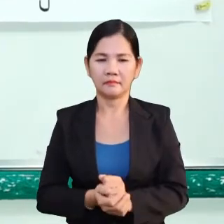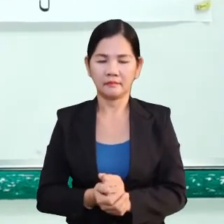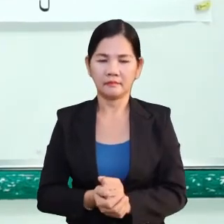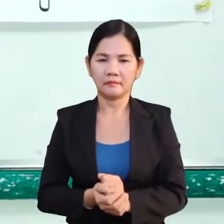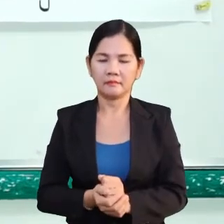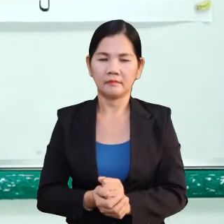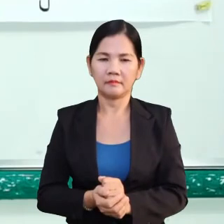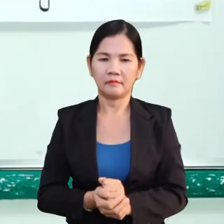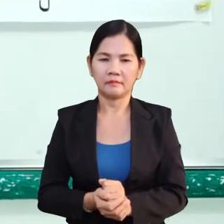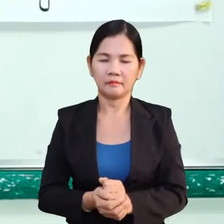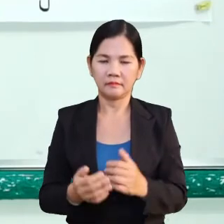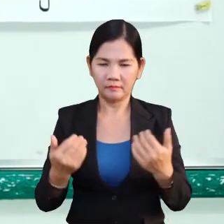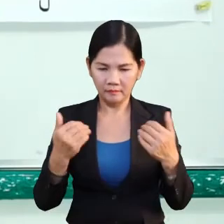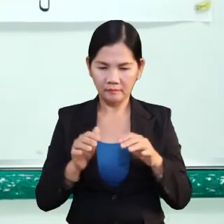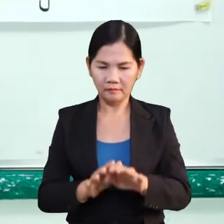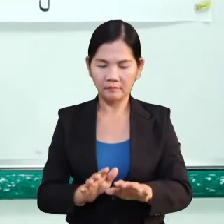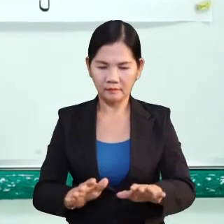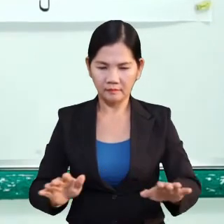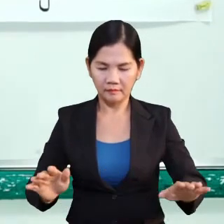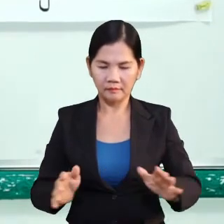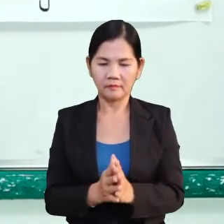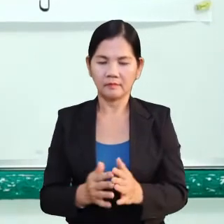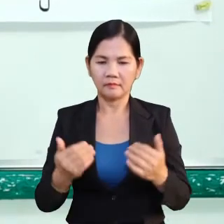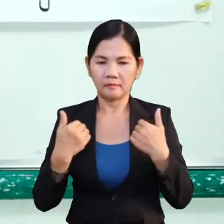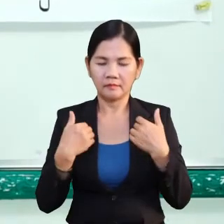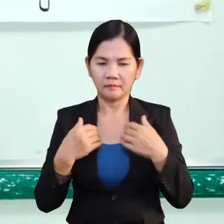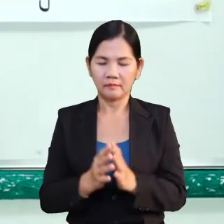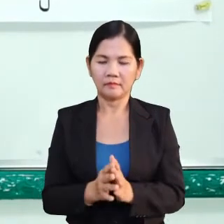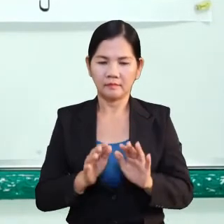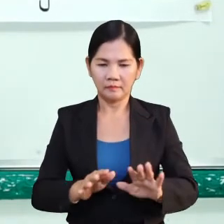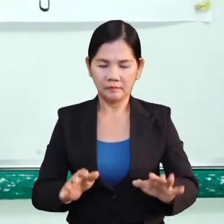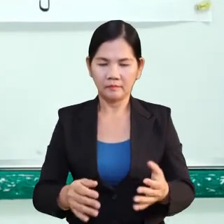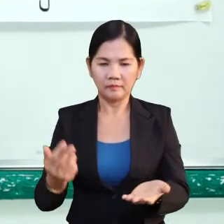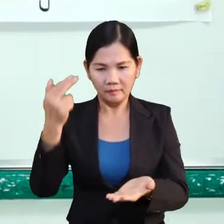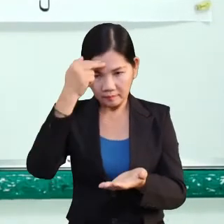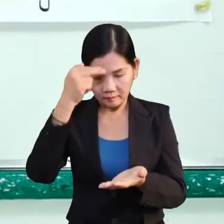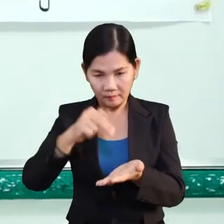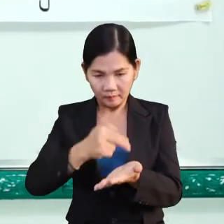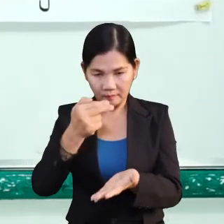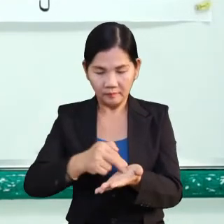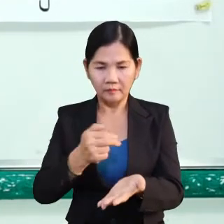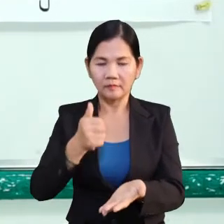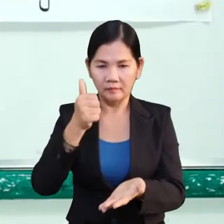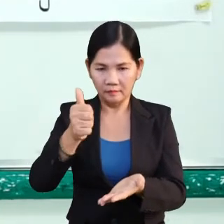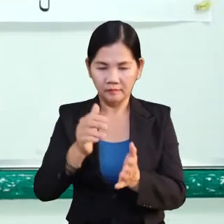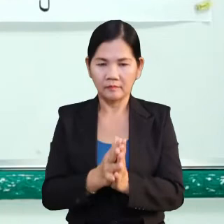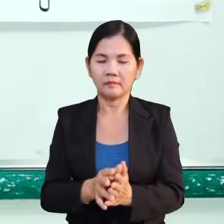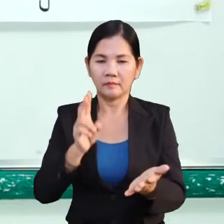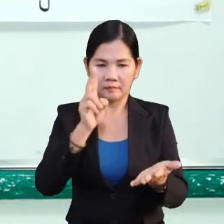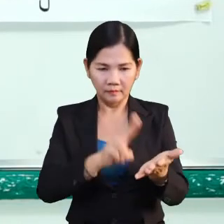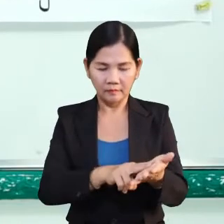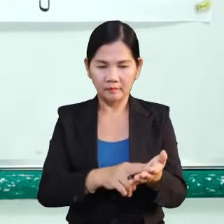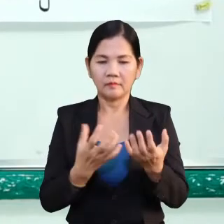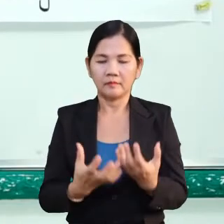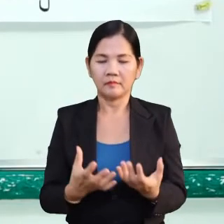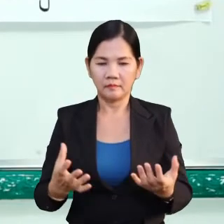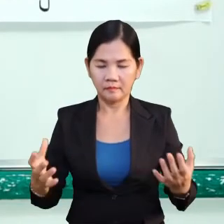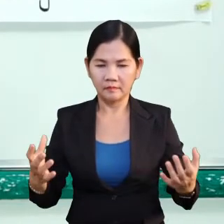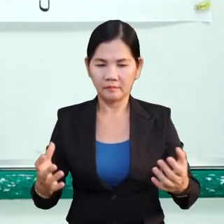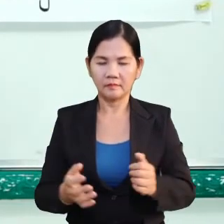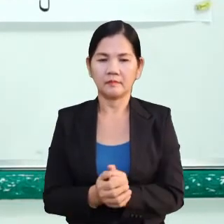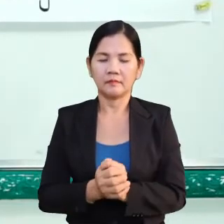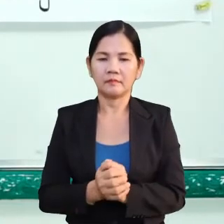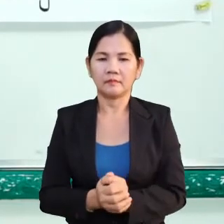ព្រោះដើម្បីឲ្យកូនចាខ្លាចទៅជាក្មេងដែលមានទម្លាប់ល្អចាចេះទុកដាក់សម្ភារៈនិងមាន